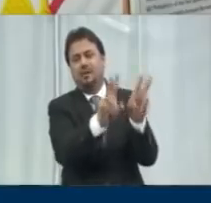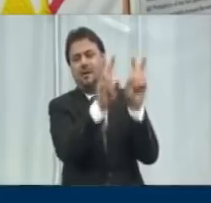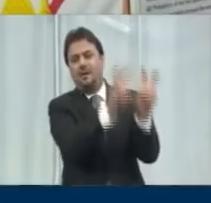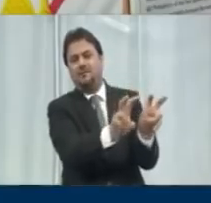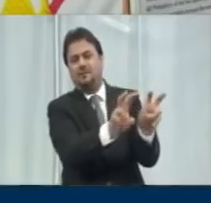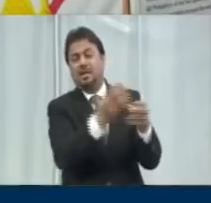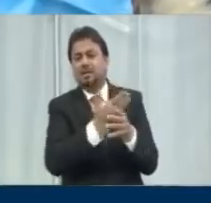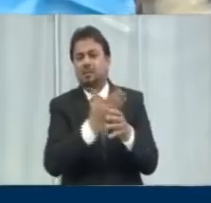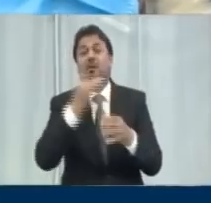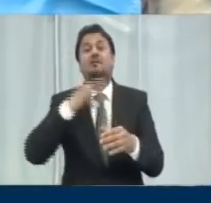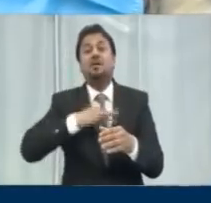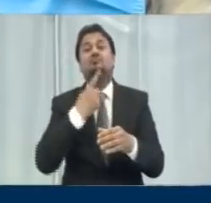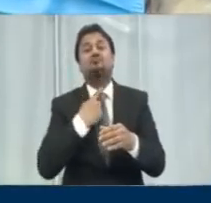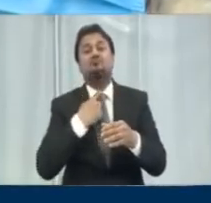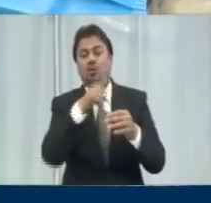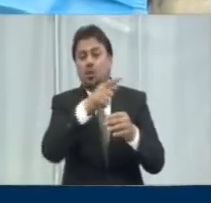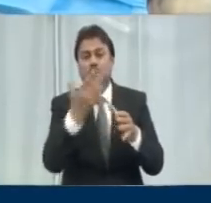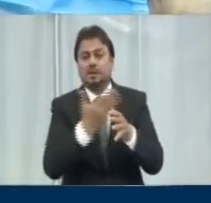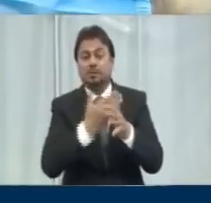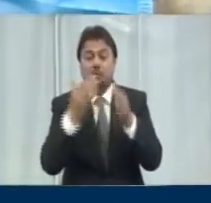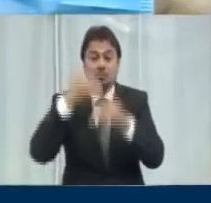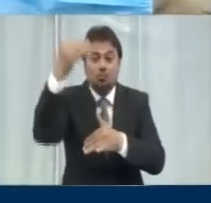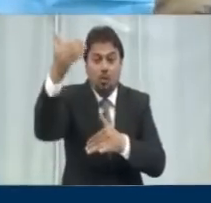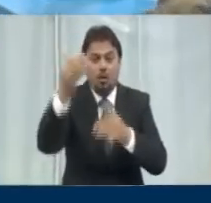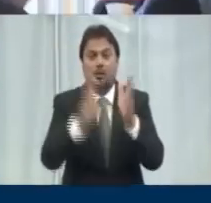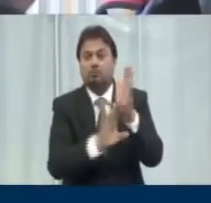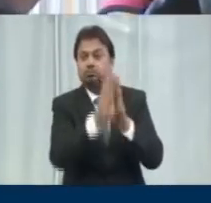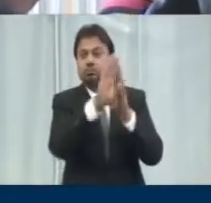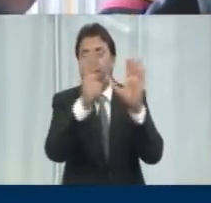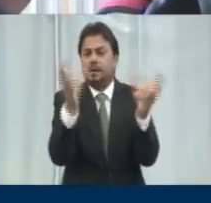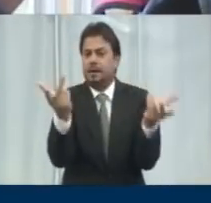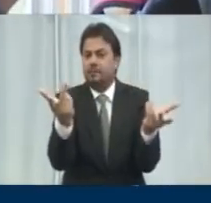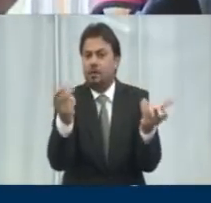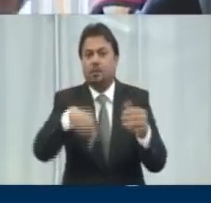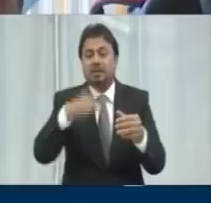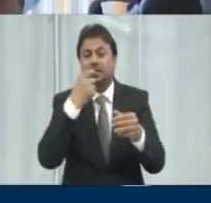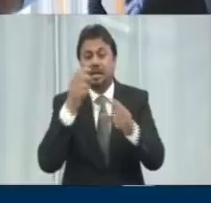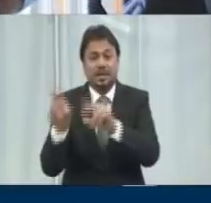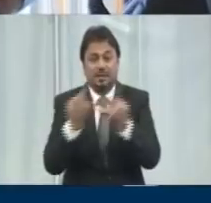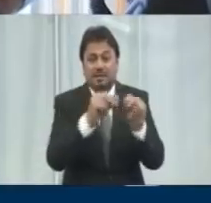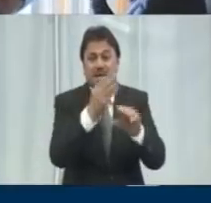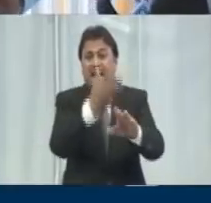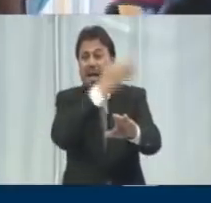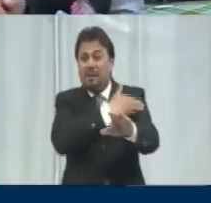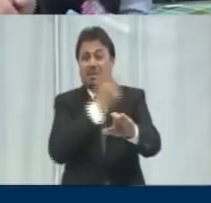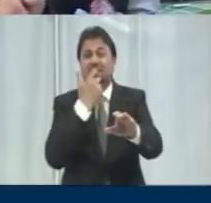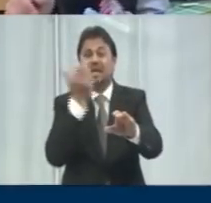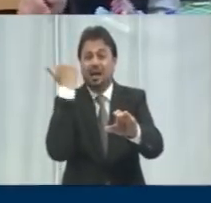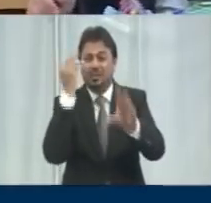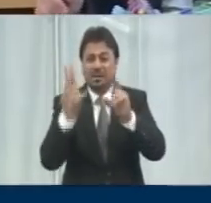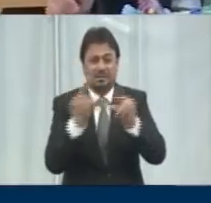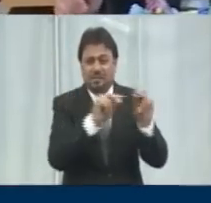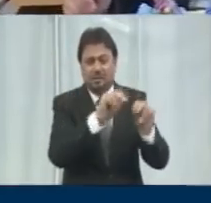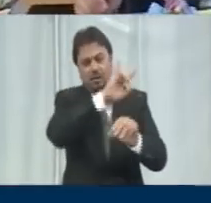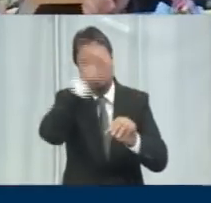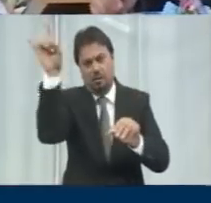لتلك المواد في المراحل المتقدمة، ولا يمكن أن يكون العام الحالي بنفس آلية العمل للسنة